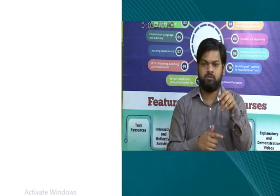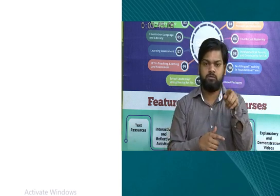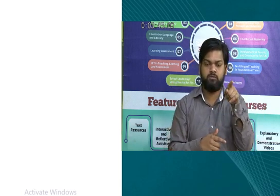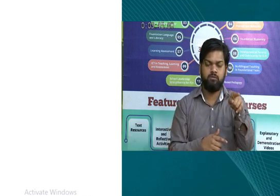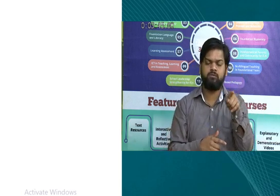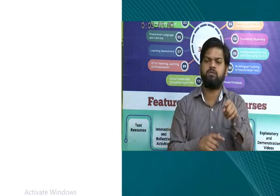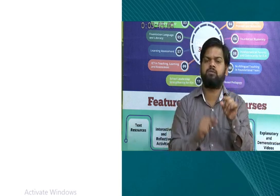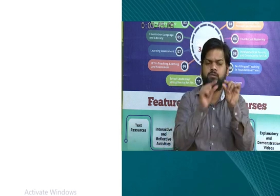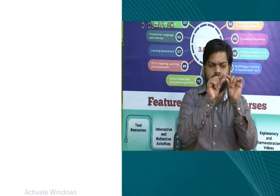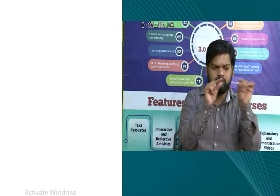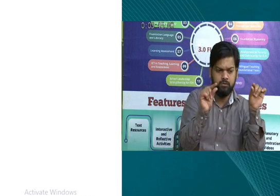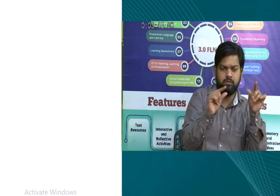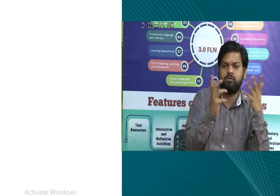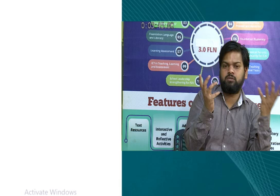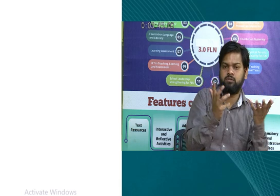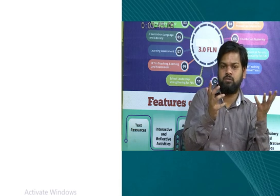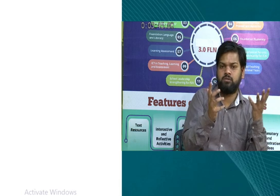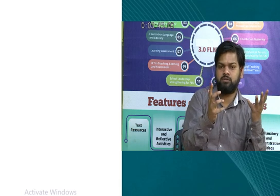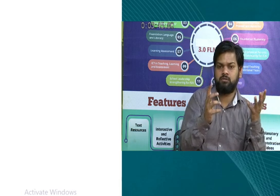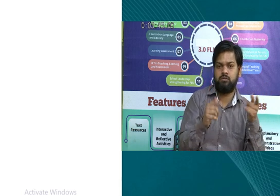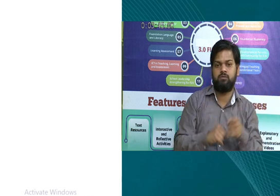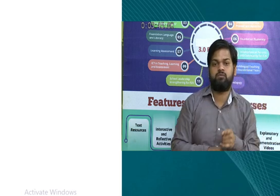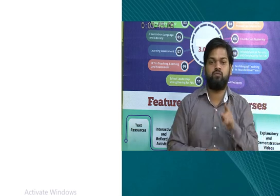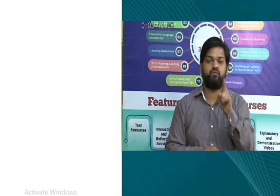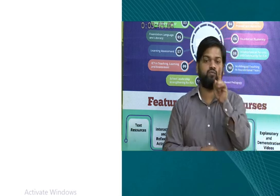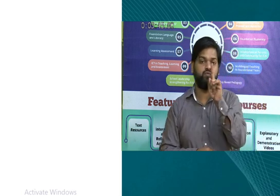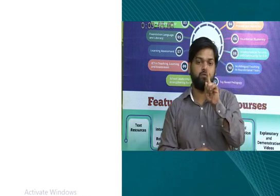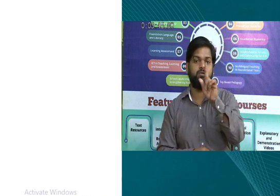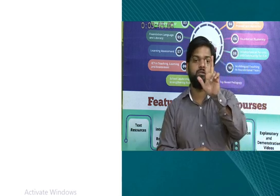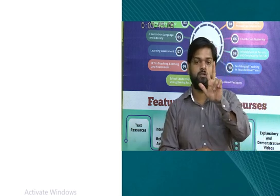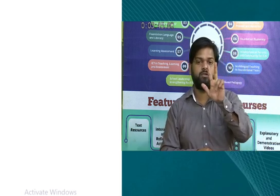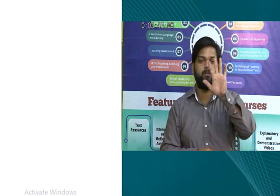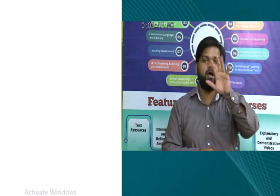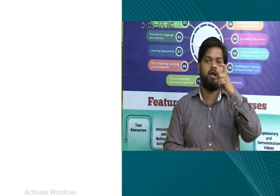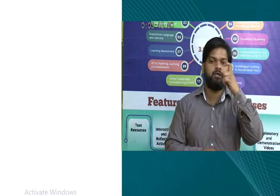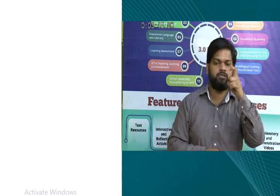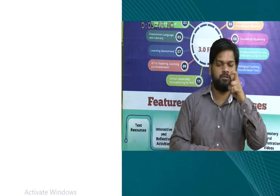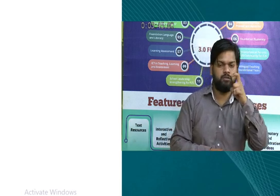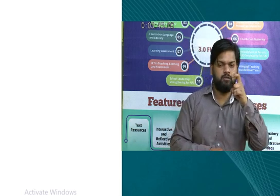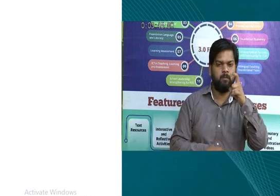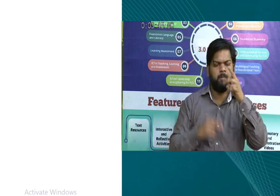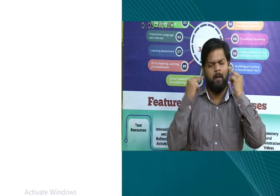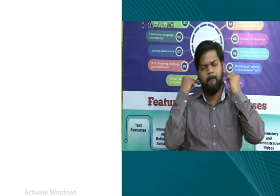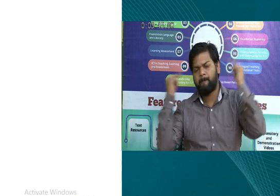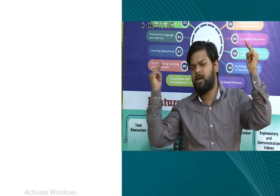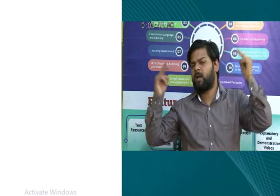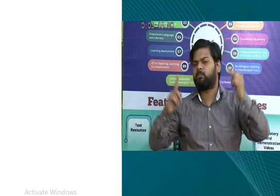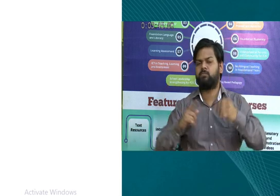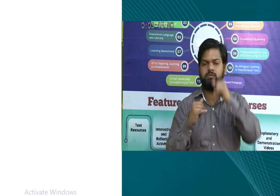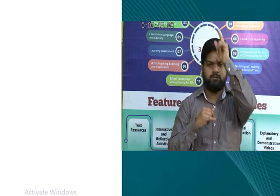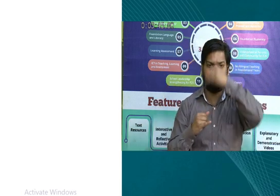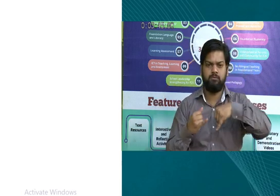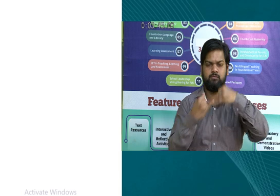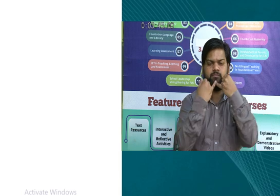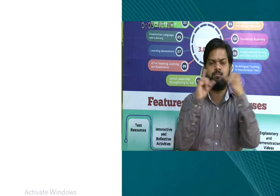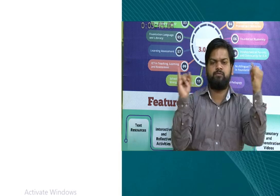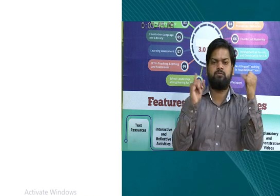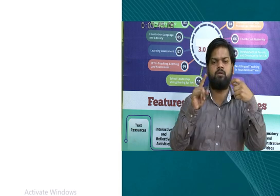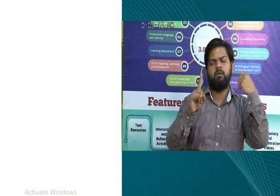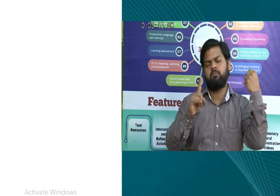है 1857 की क्रांति की एक महान स्वतंत्रता सेनानी थी इसके सही विकल्प है लक्ष्मीबाई